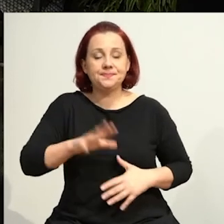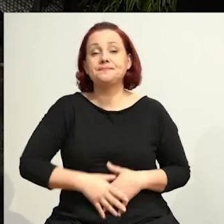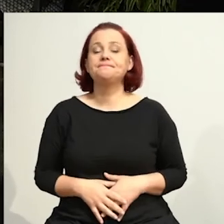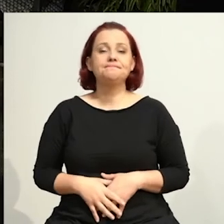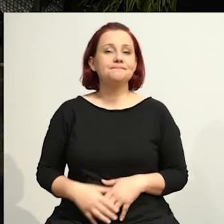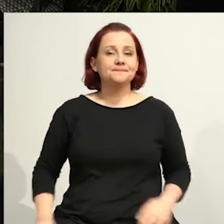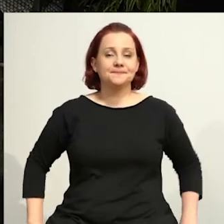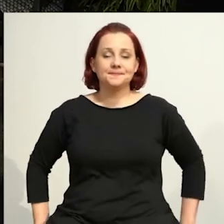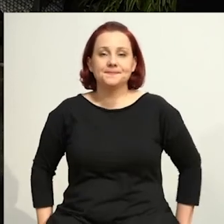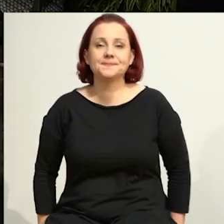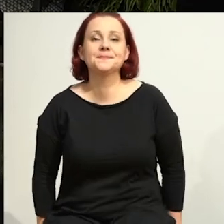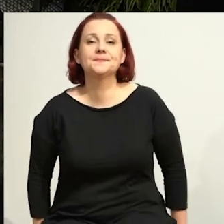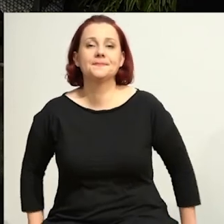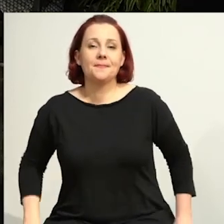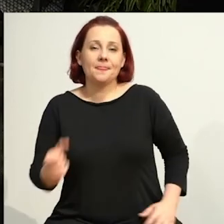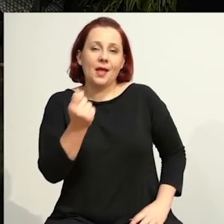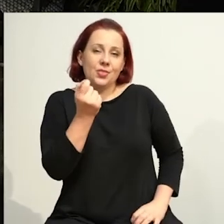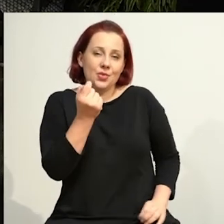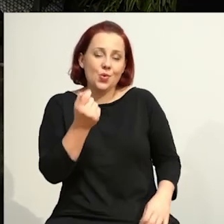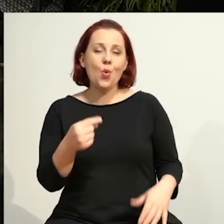Pozwolisz, że rozwinę troszkę to, bo